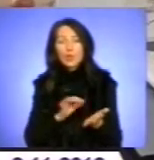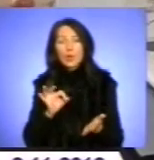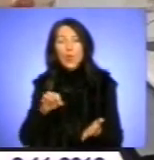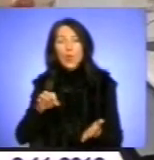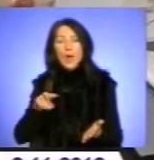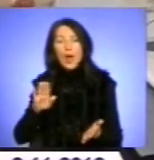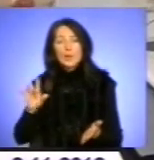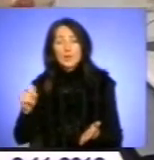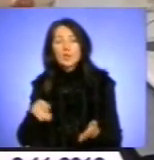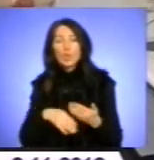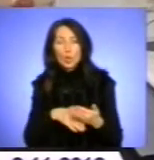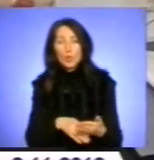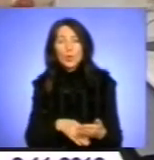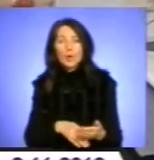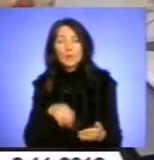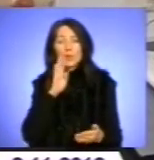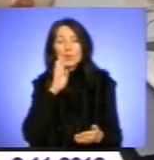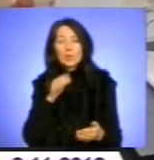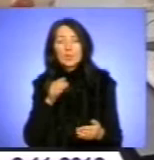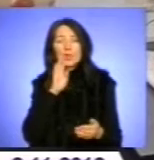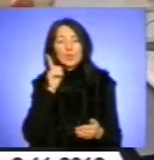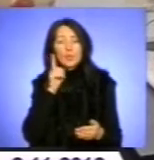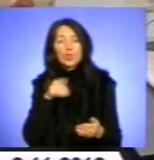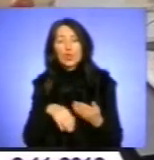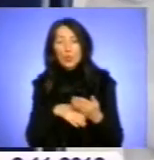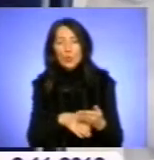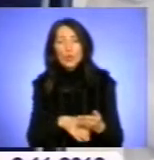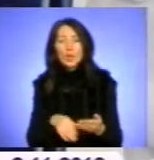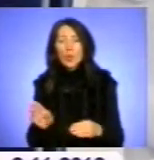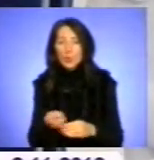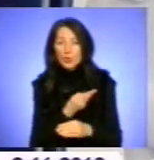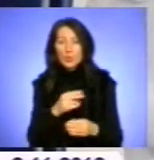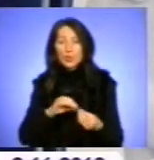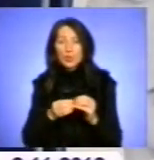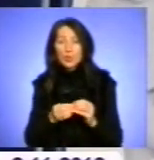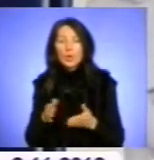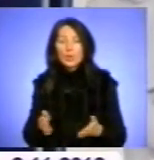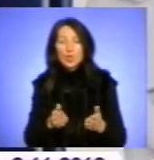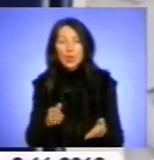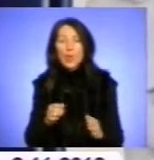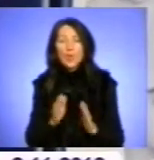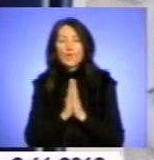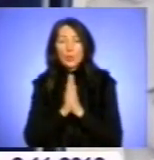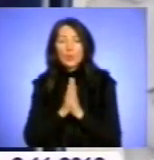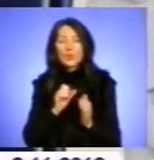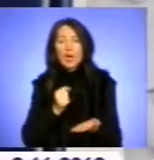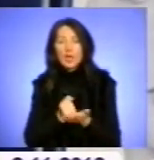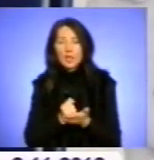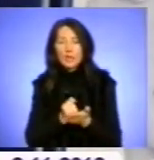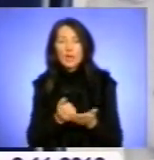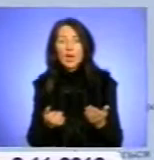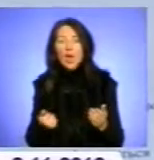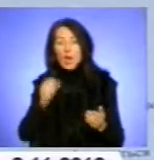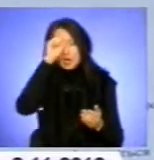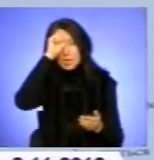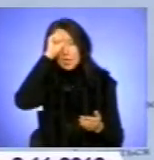Жертві запропонували позбутися усіх проблем шляхом відмолювання гріхів. Але ритуал потрібно було здійснити над речами, що притягують